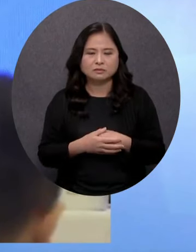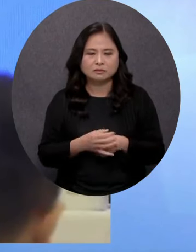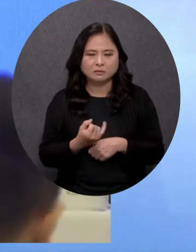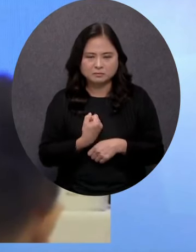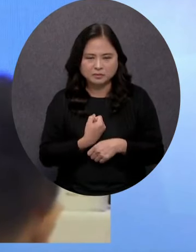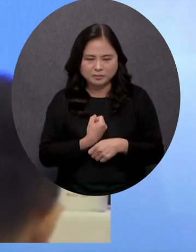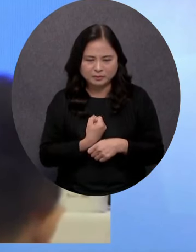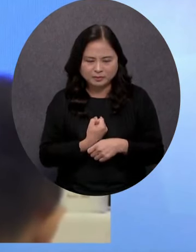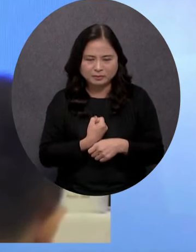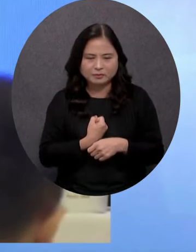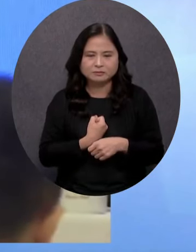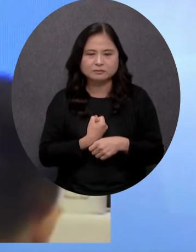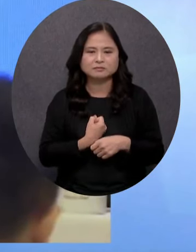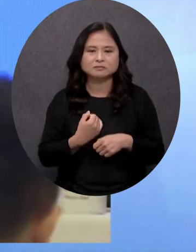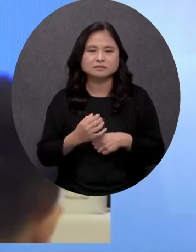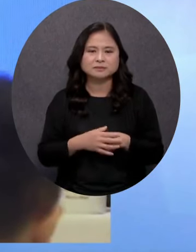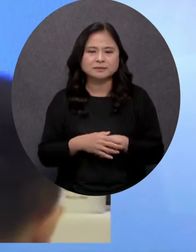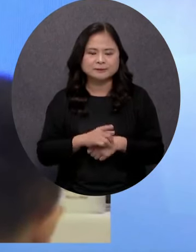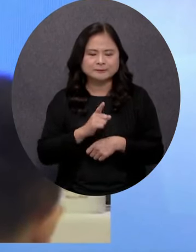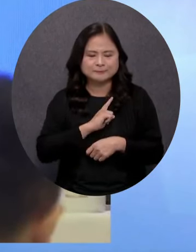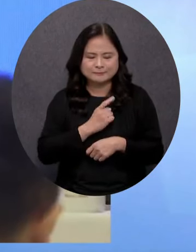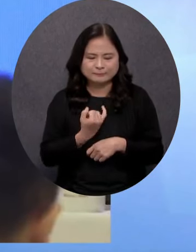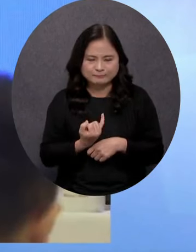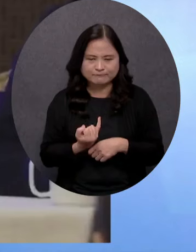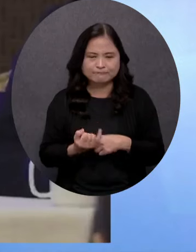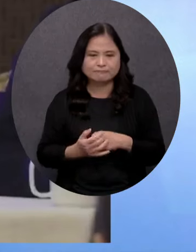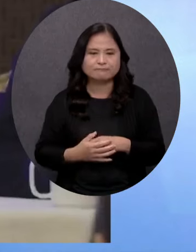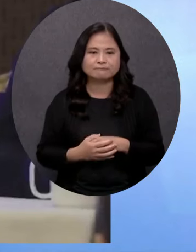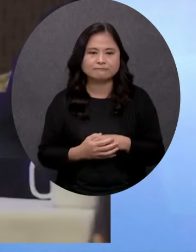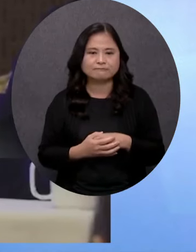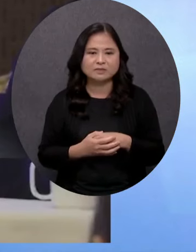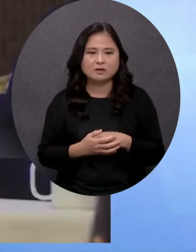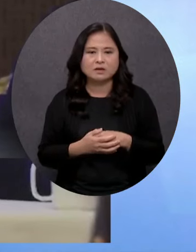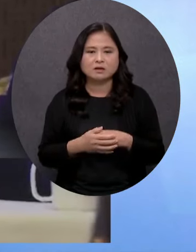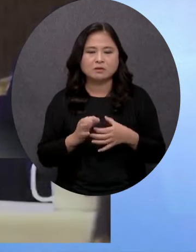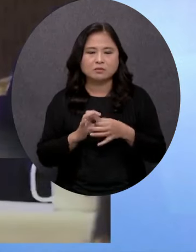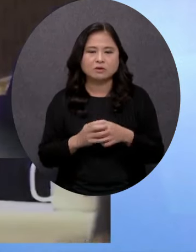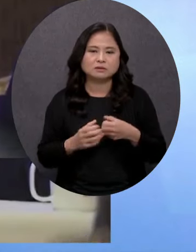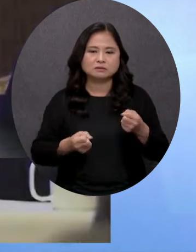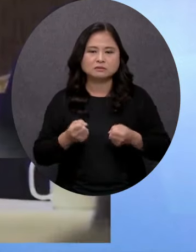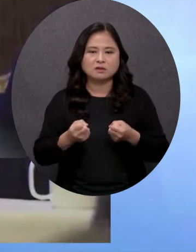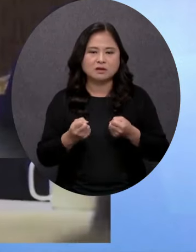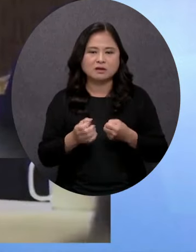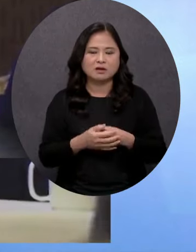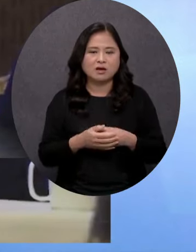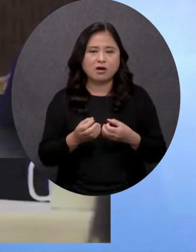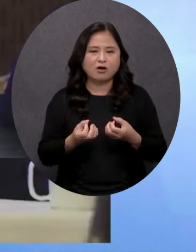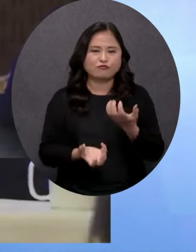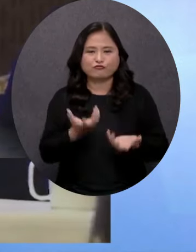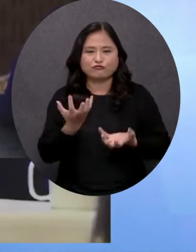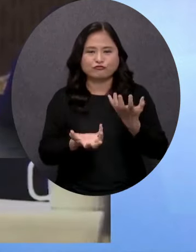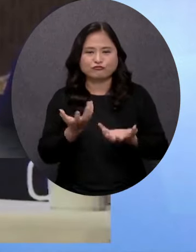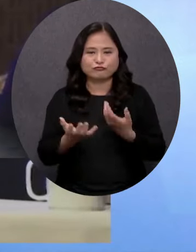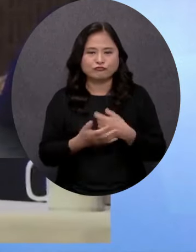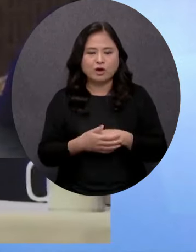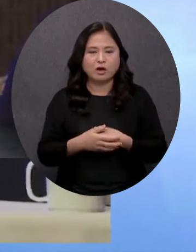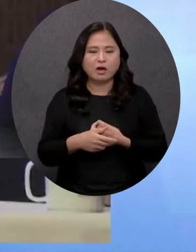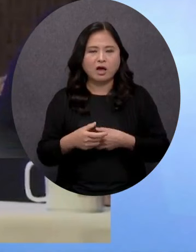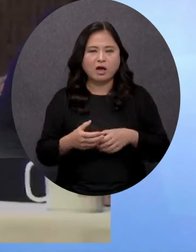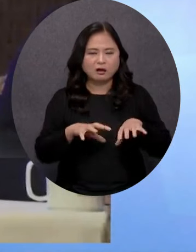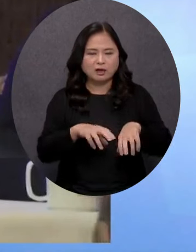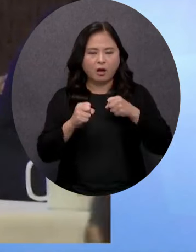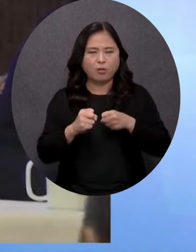疚，深感自责。确实，部分车辆发生燃烧，增加了救援的